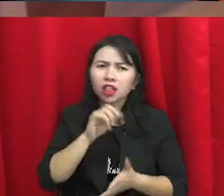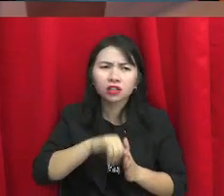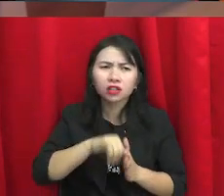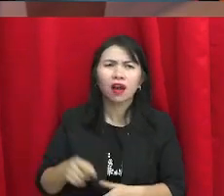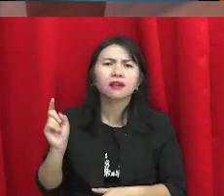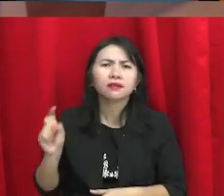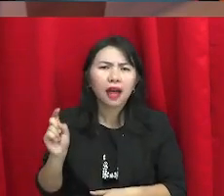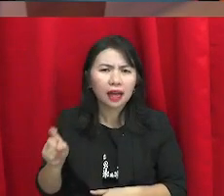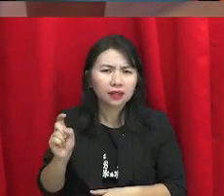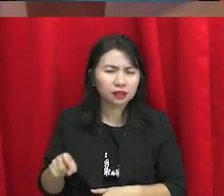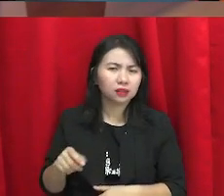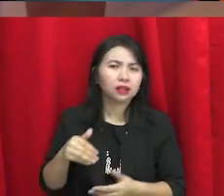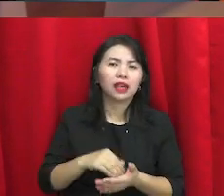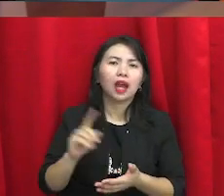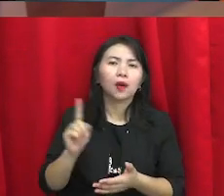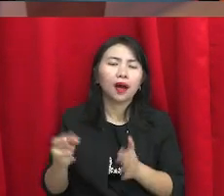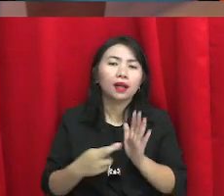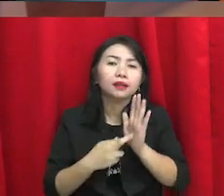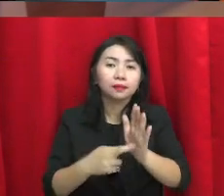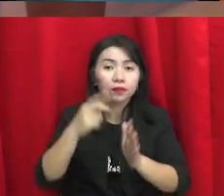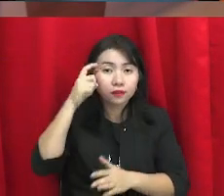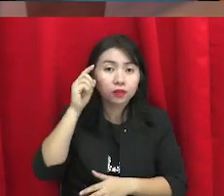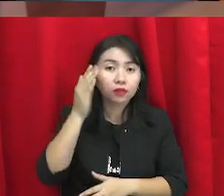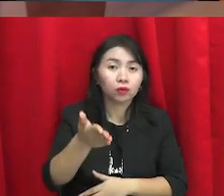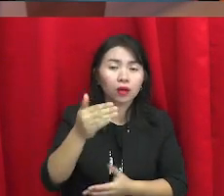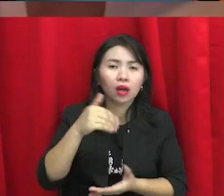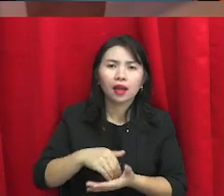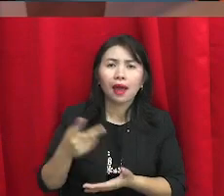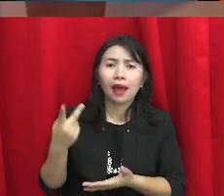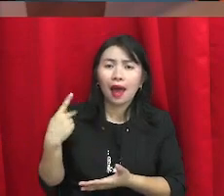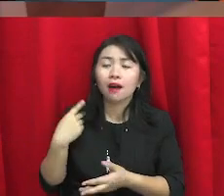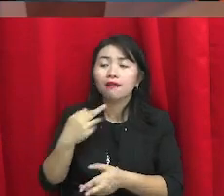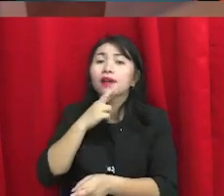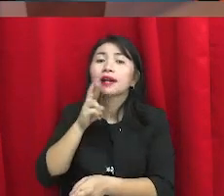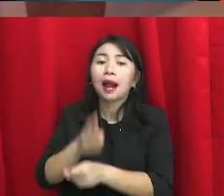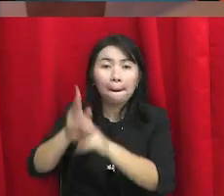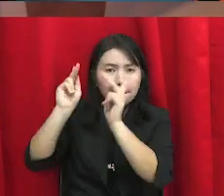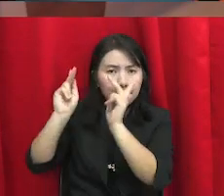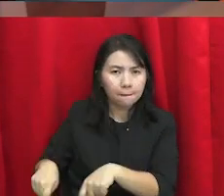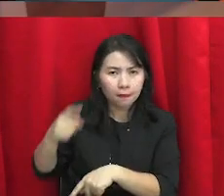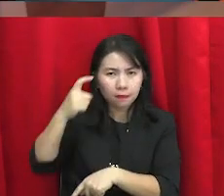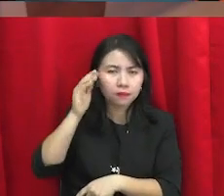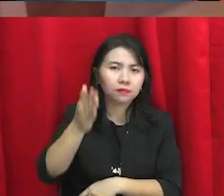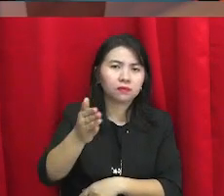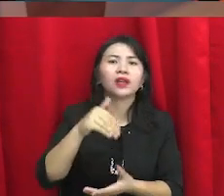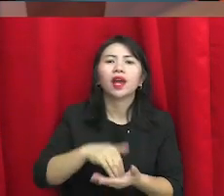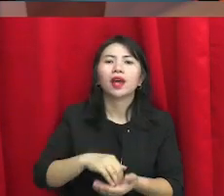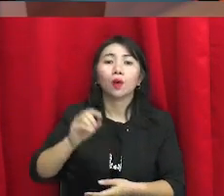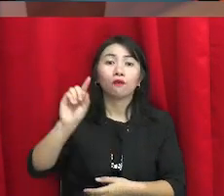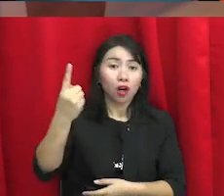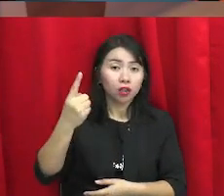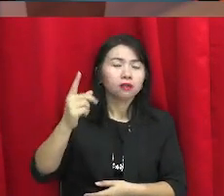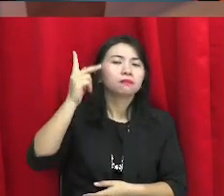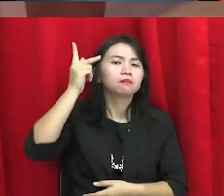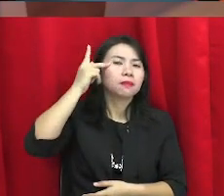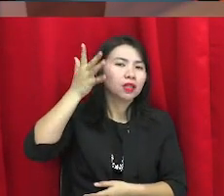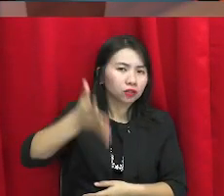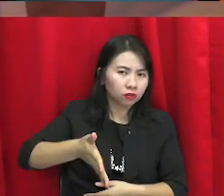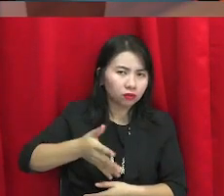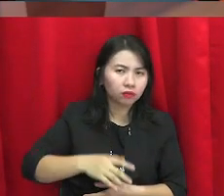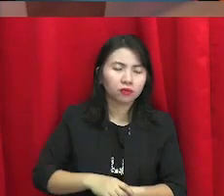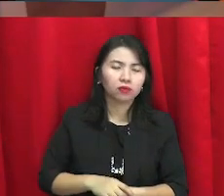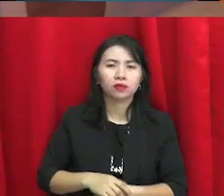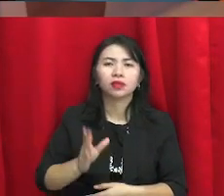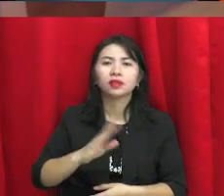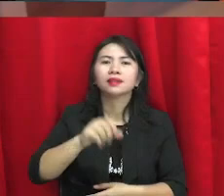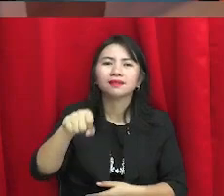pa, tatandaan nyo, the revelation for you ay may mga tamang tao na ilalagay ang Diyos dyan. Sino yon? Ang pastor. Amen. Kaya nga lagi